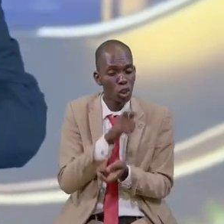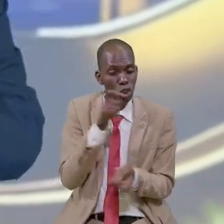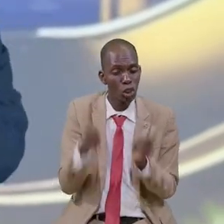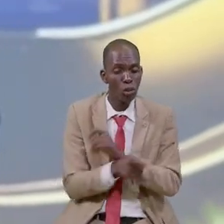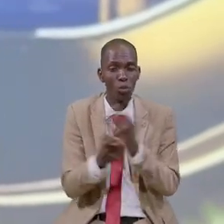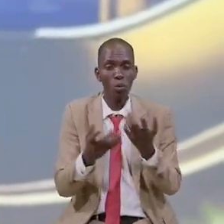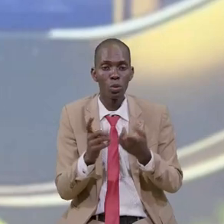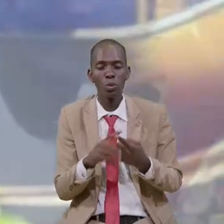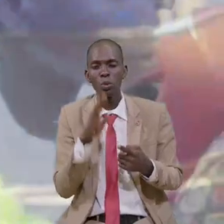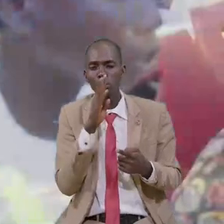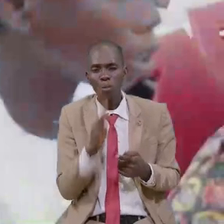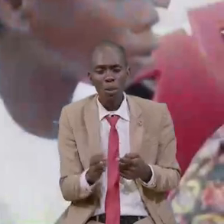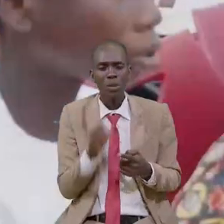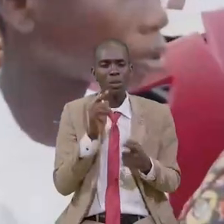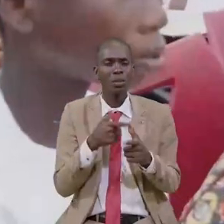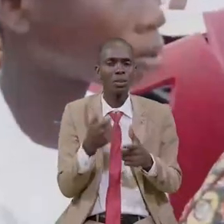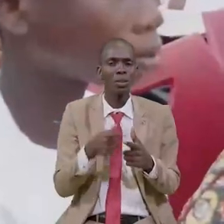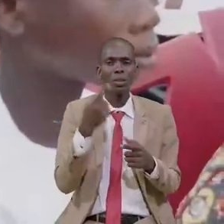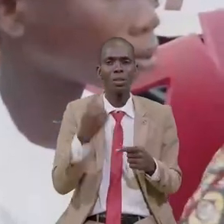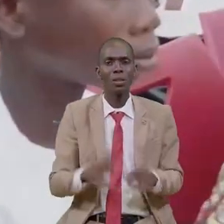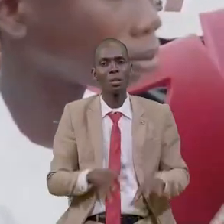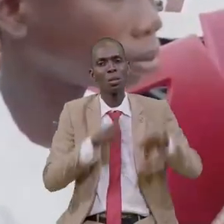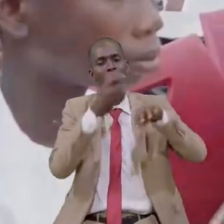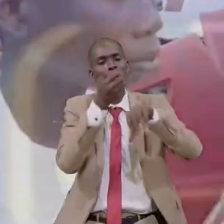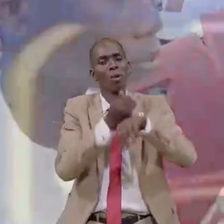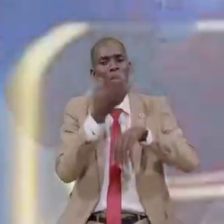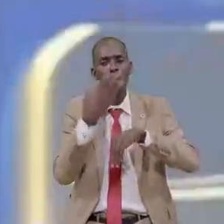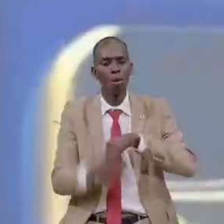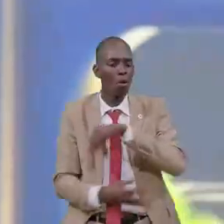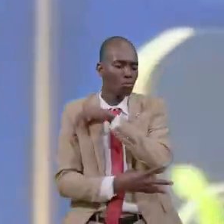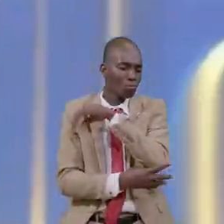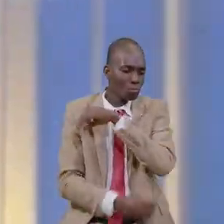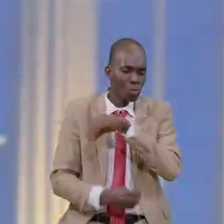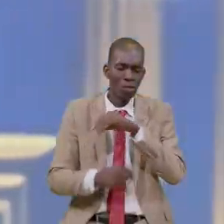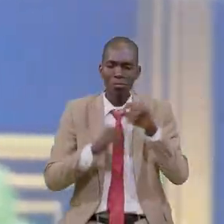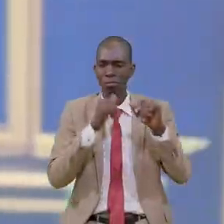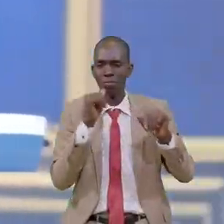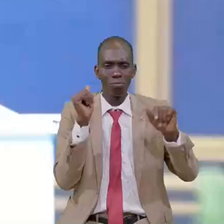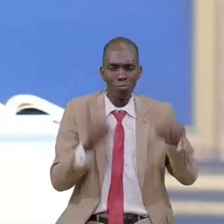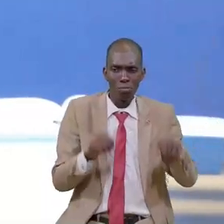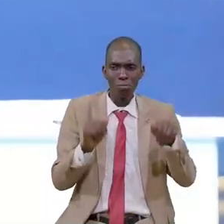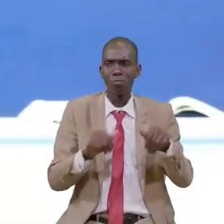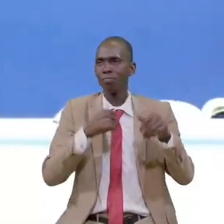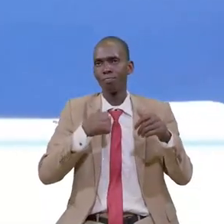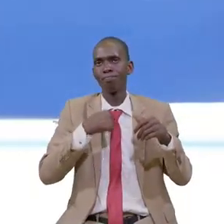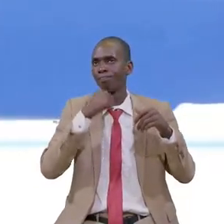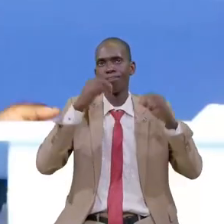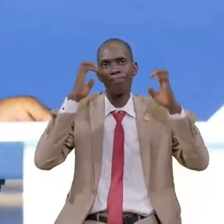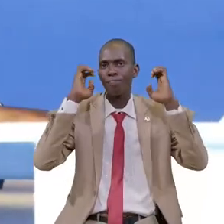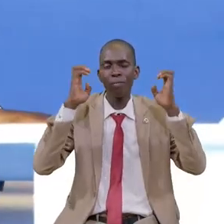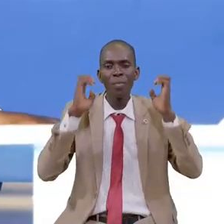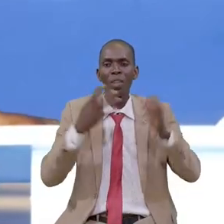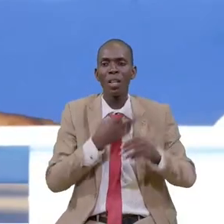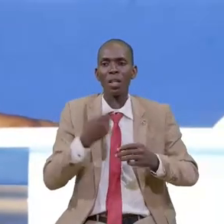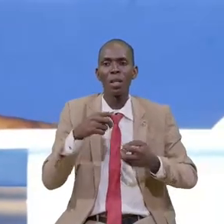pauvreté, la montagne d'impossibilité, la montagne... Ah, je ne suis pas bien lettré. Et le problème,